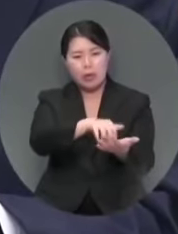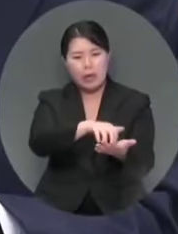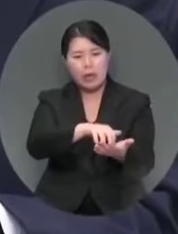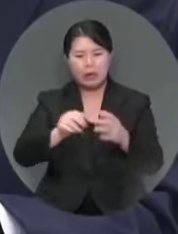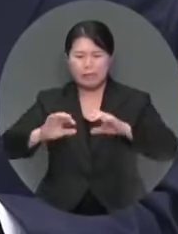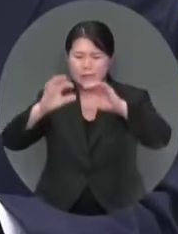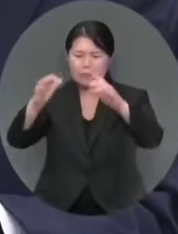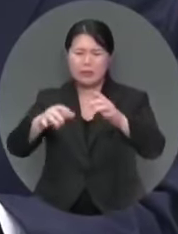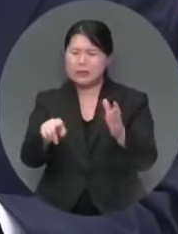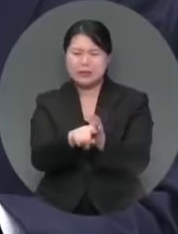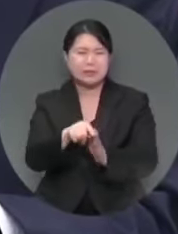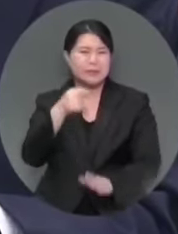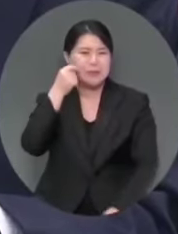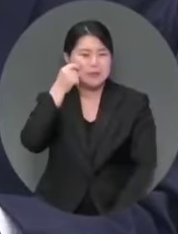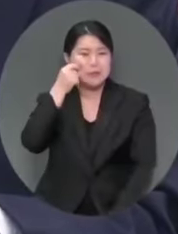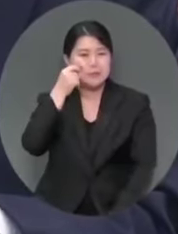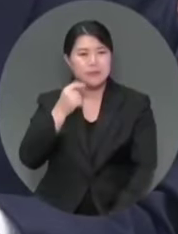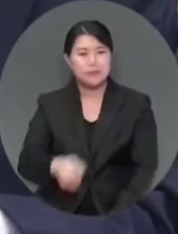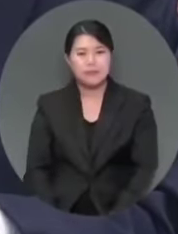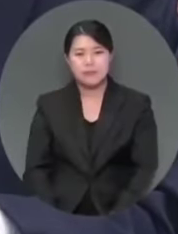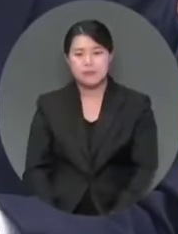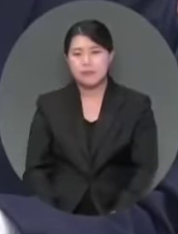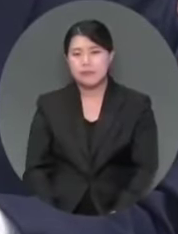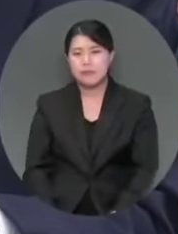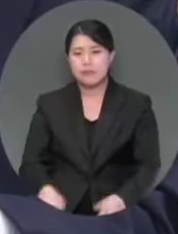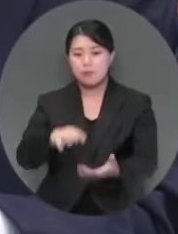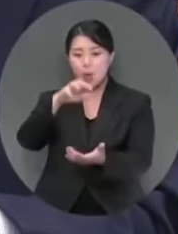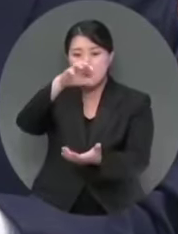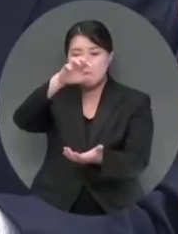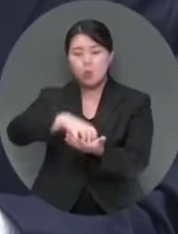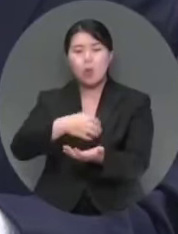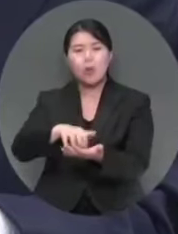있고요. 그런데 이러한 통계 조작은